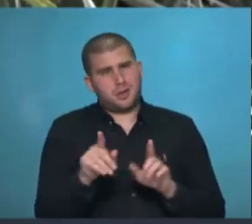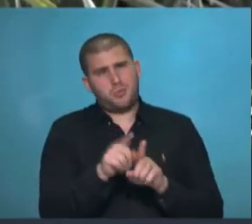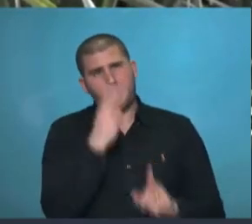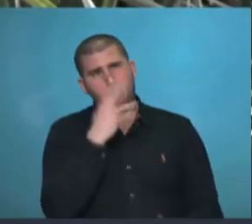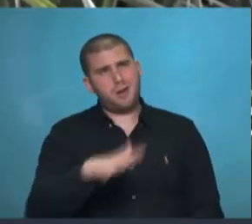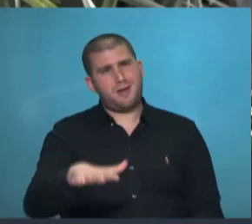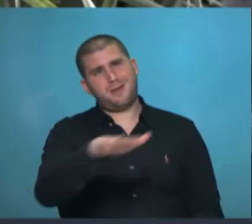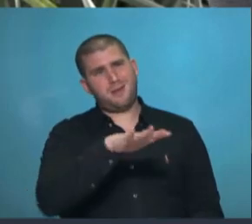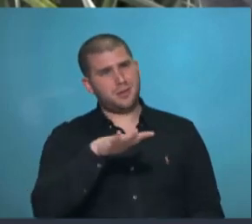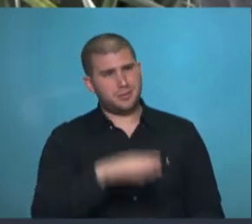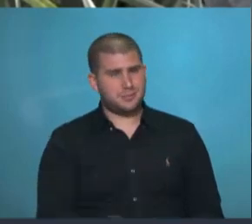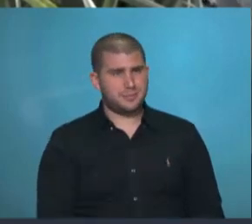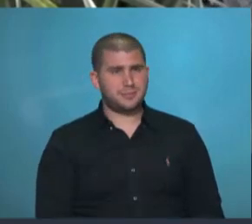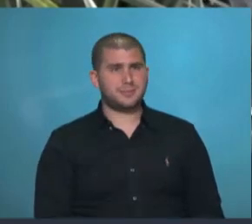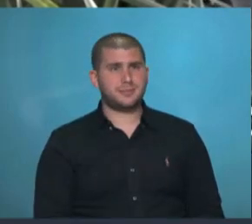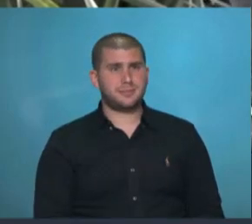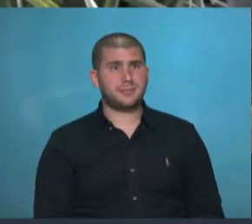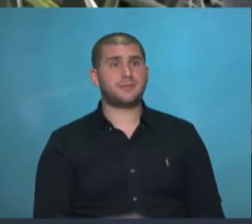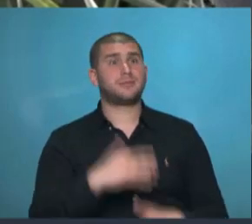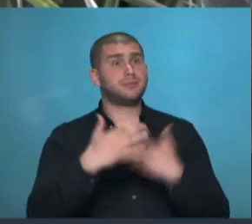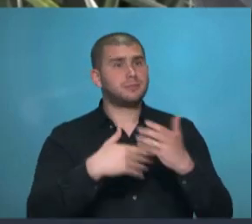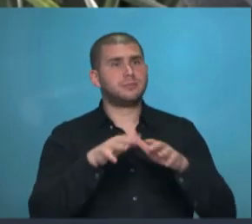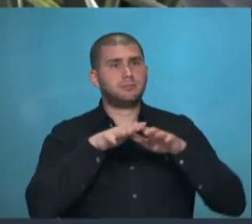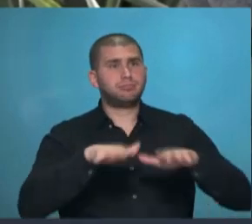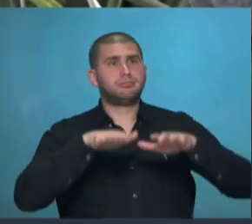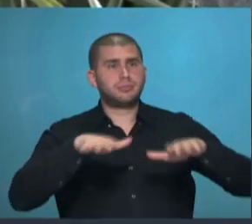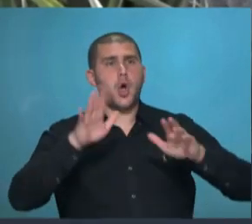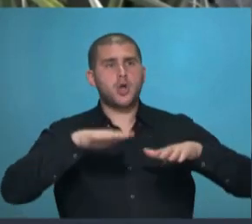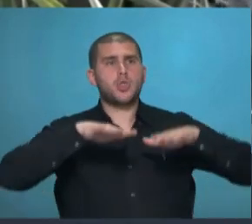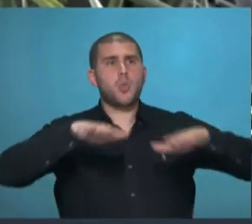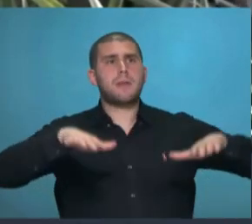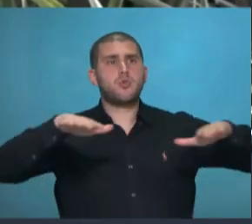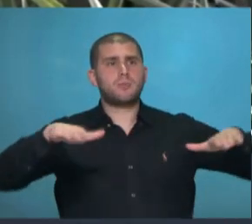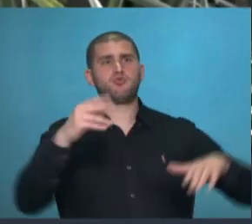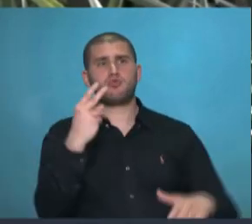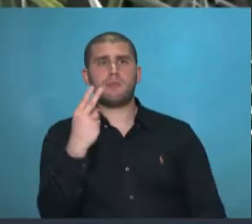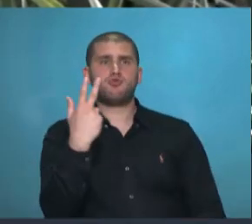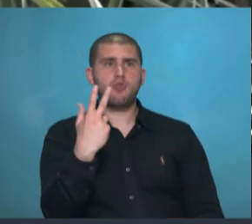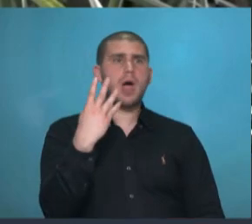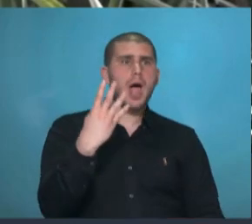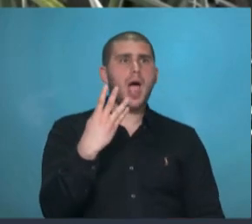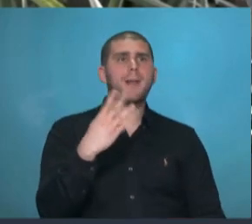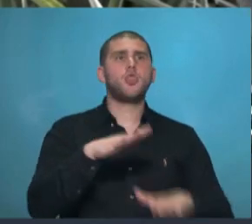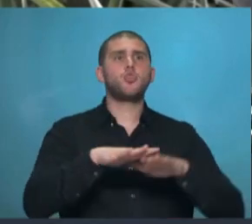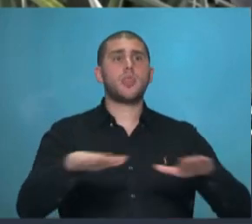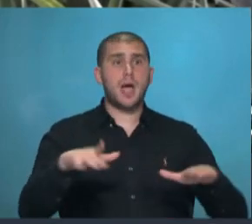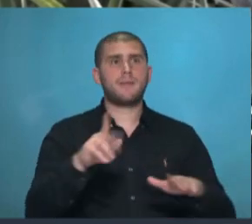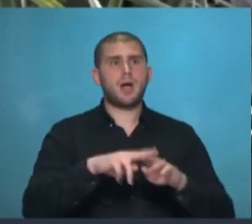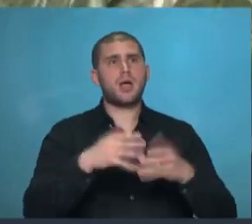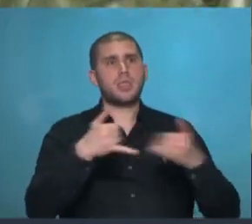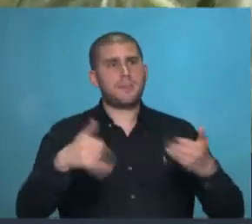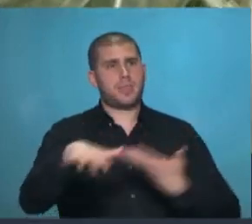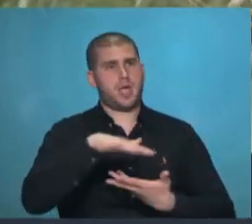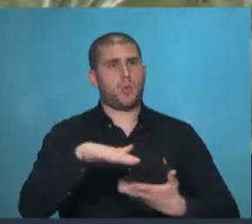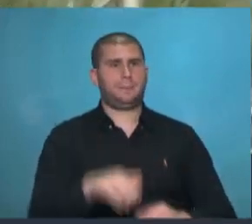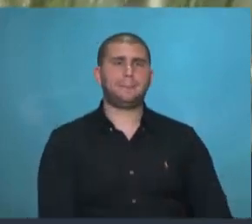في يعني قطعة صغيرة، إلا قدام إن شاء الله أنه الواحد بتوسع على قطعة أكبر للدنم ودنمين وثلاثة وأربعة بتوسع في هذا المجال.